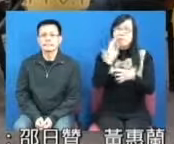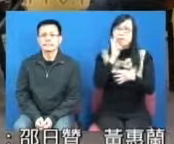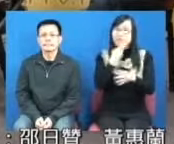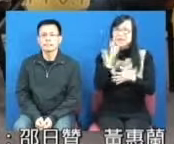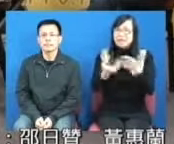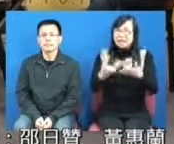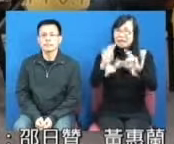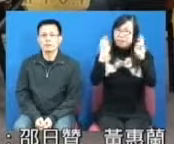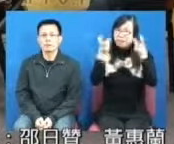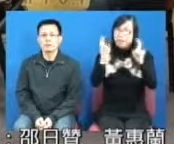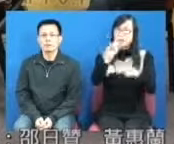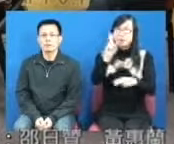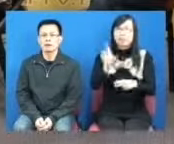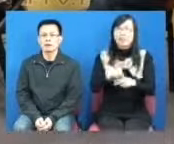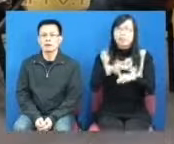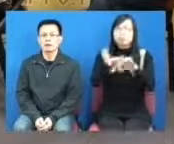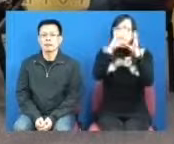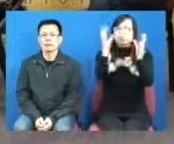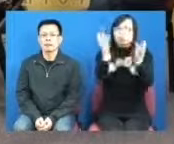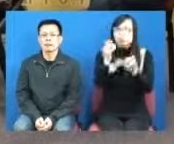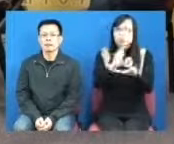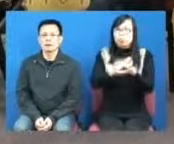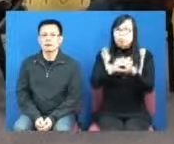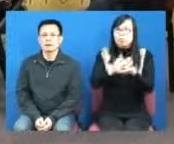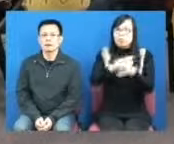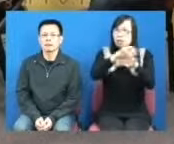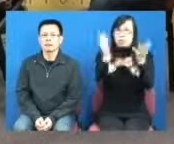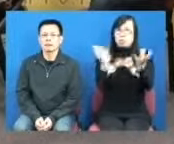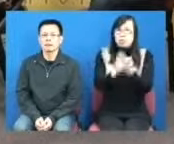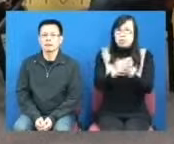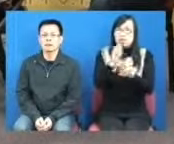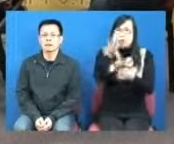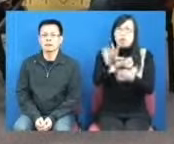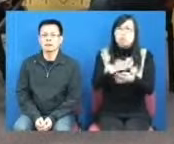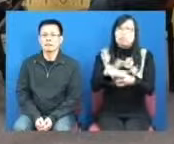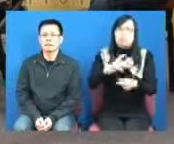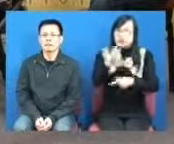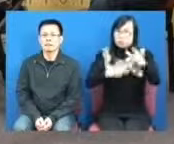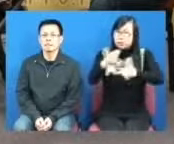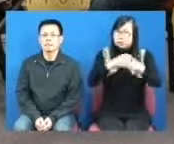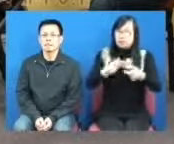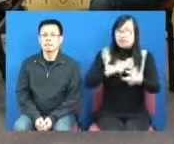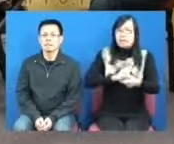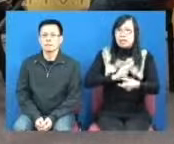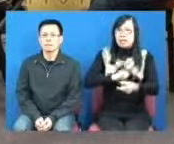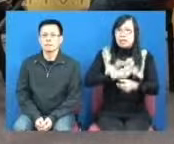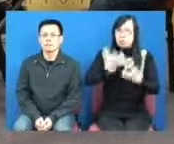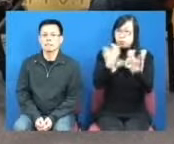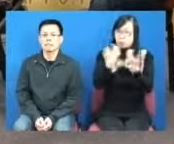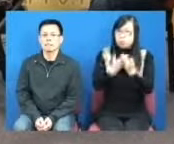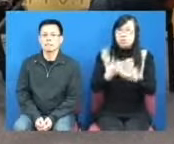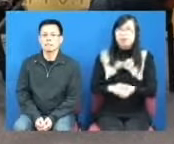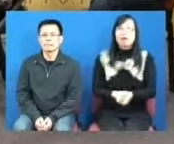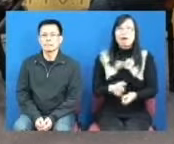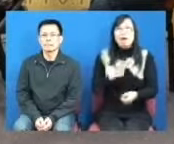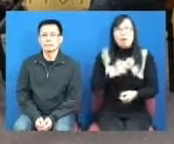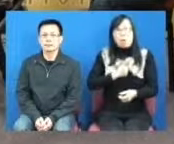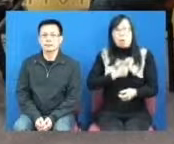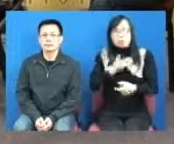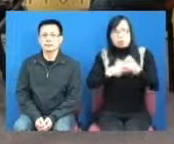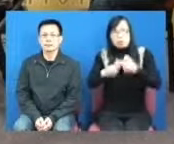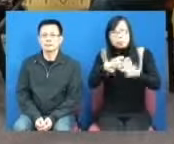題目當然是全城都在說財政預算案財爺已經出來見完建